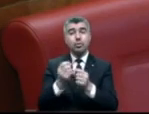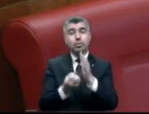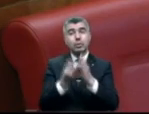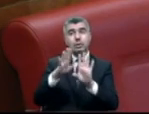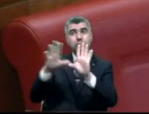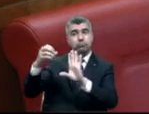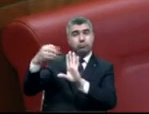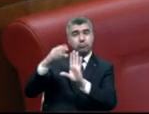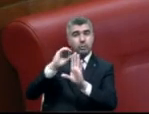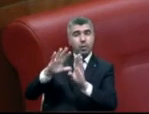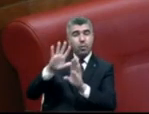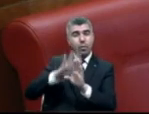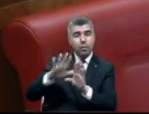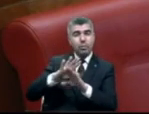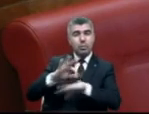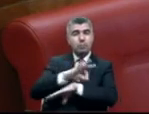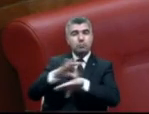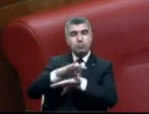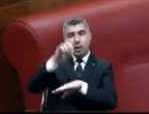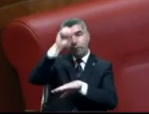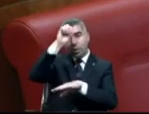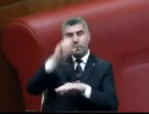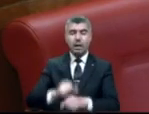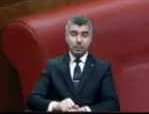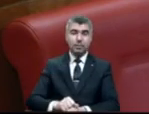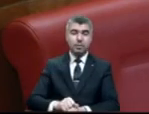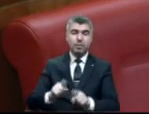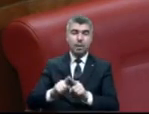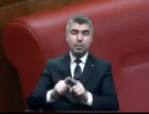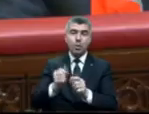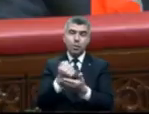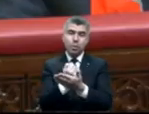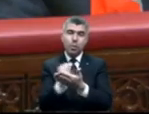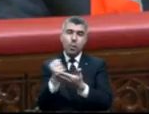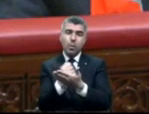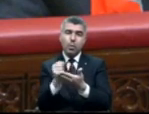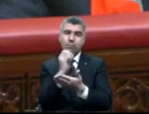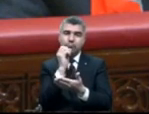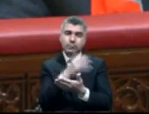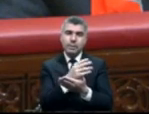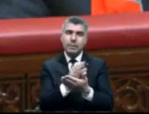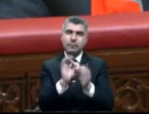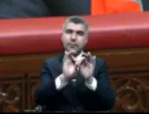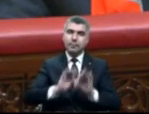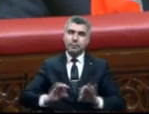المتجددة لفائدة المكتب الشريف للفوسفات من أجل إزالة الكربون في مختلف أنشطته الصناعية. وقامت الوزارة